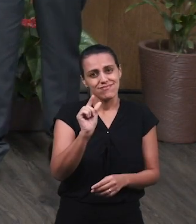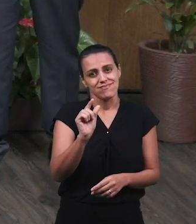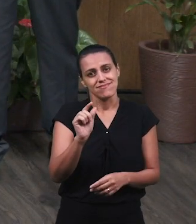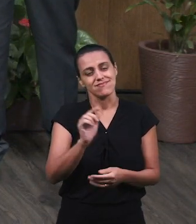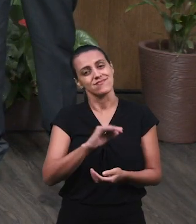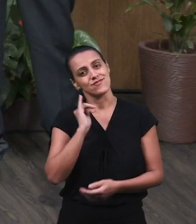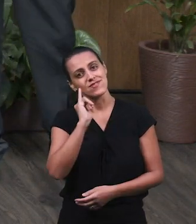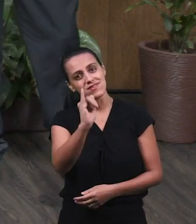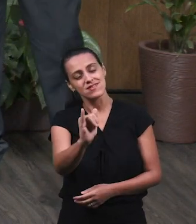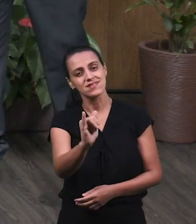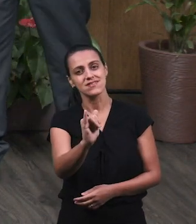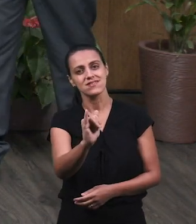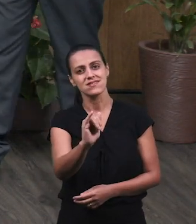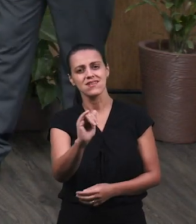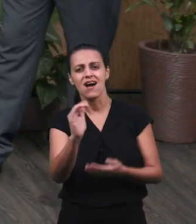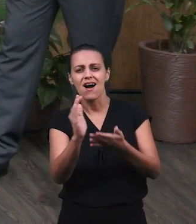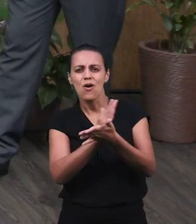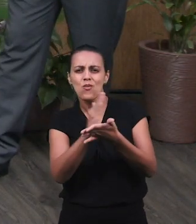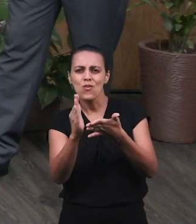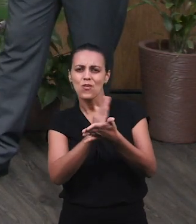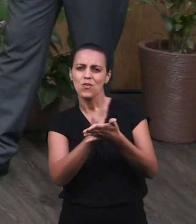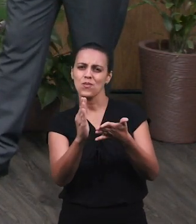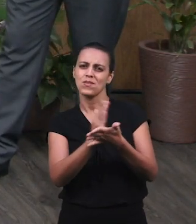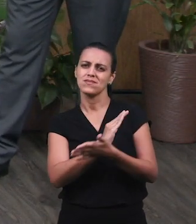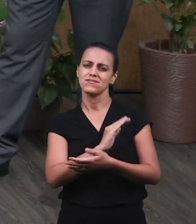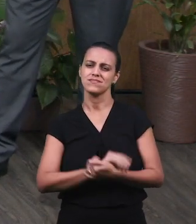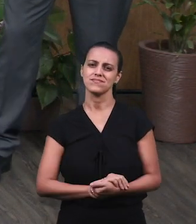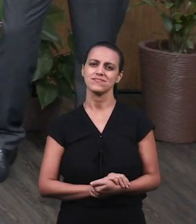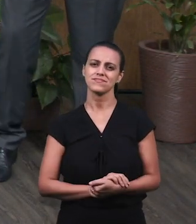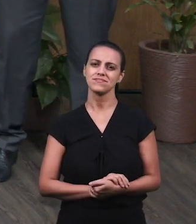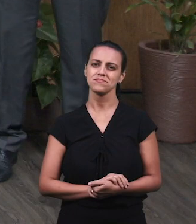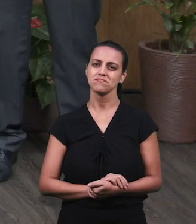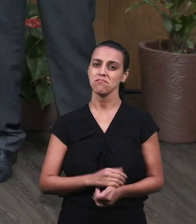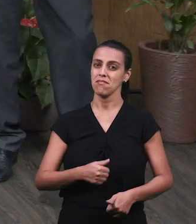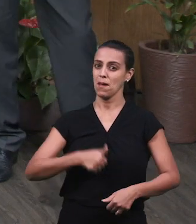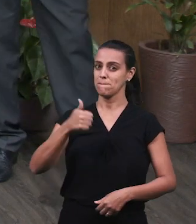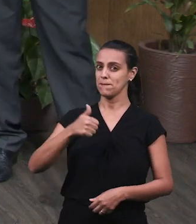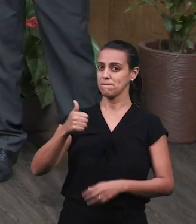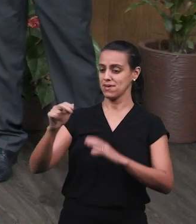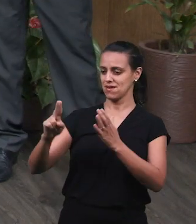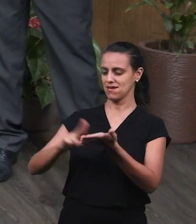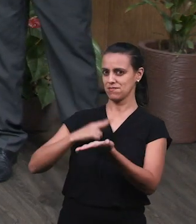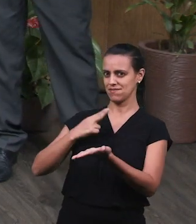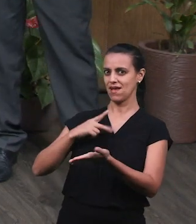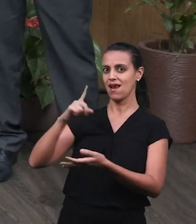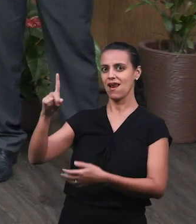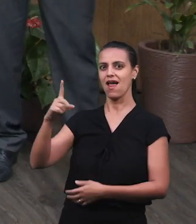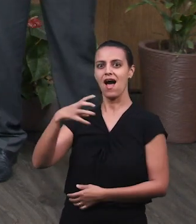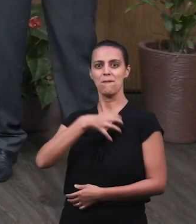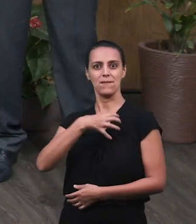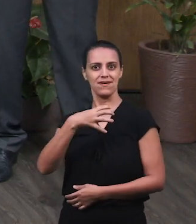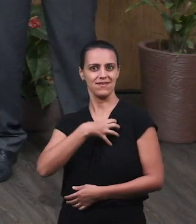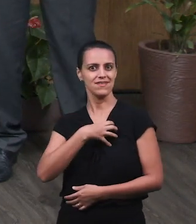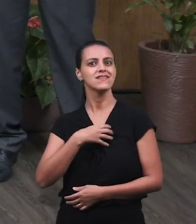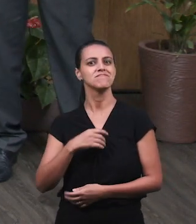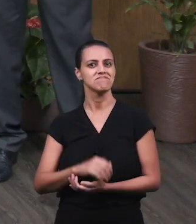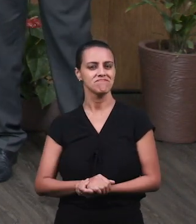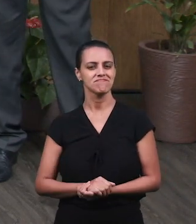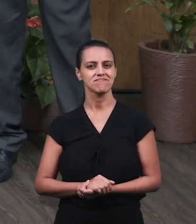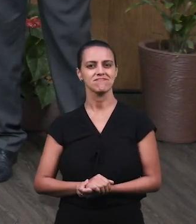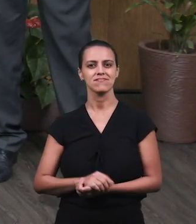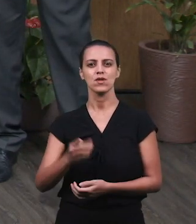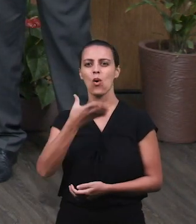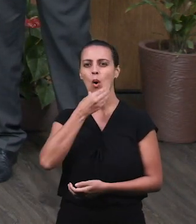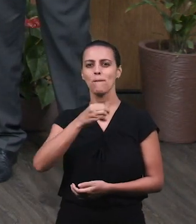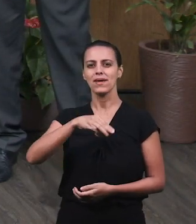citer ici seulement quelques messages. Le premier vient de Salvador, de Bahia,